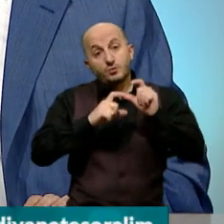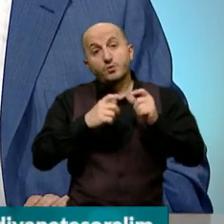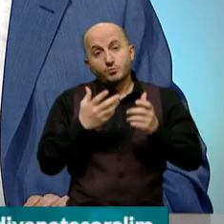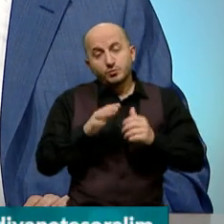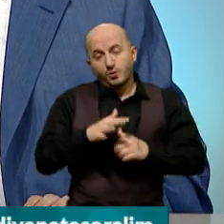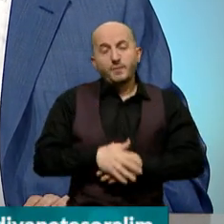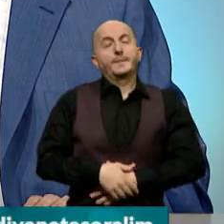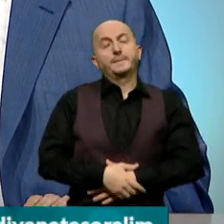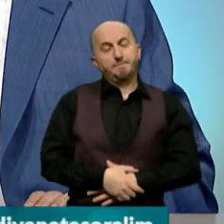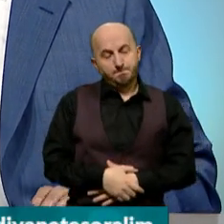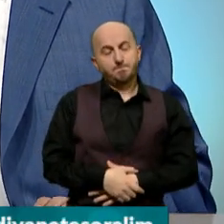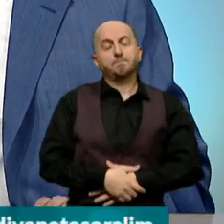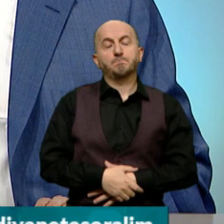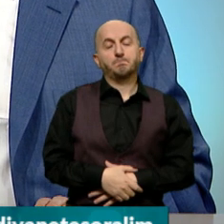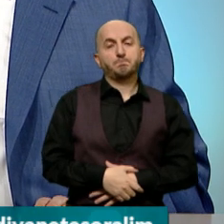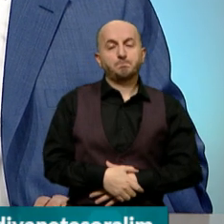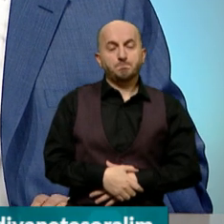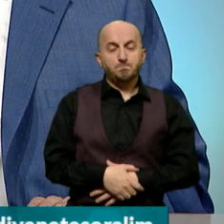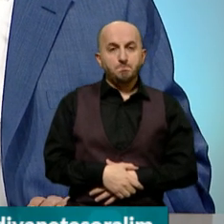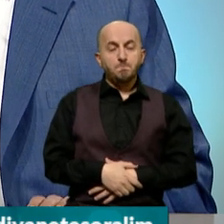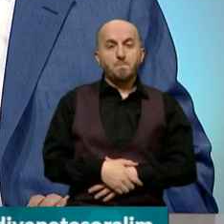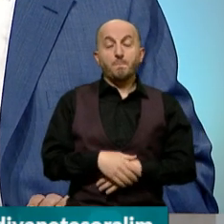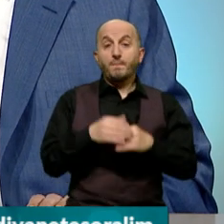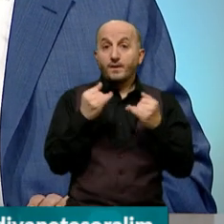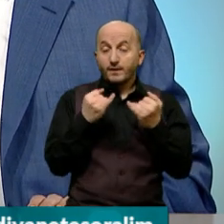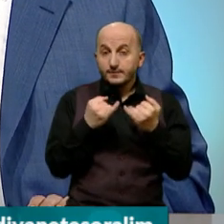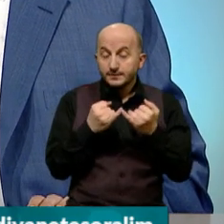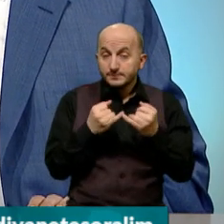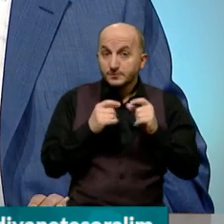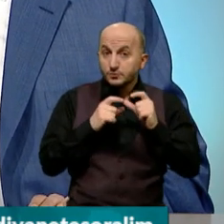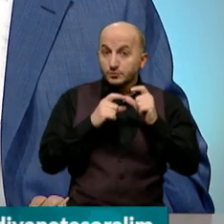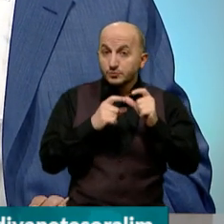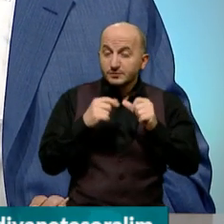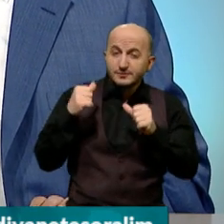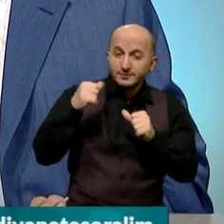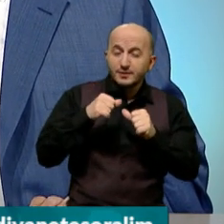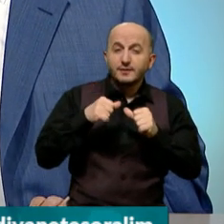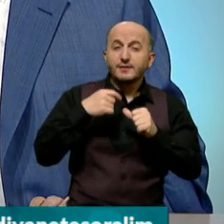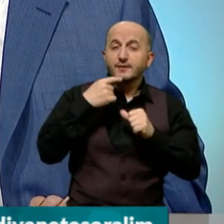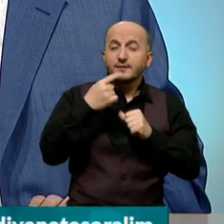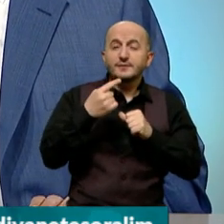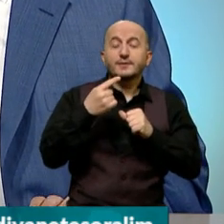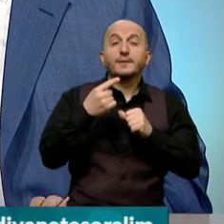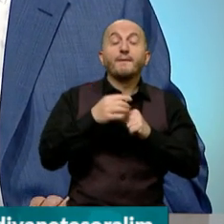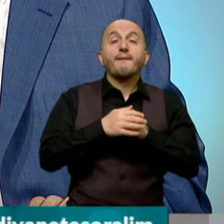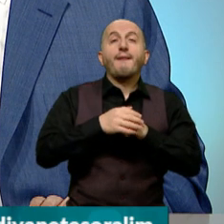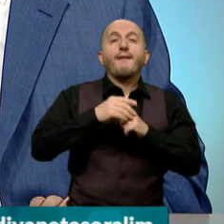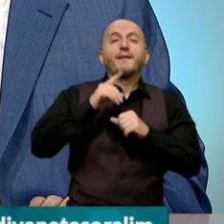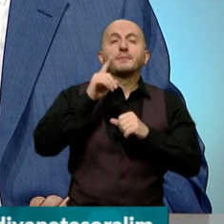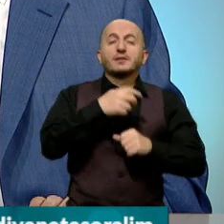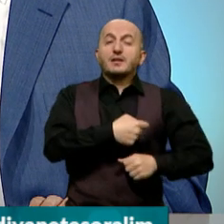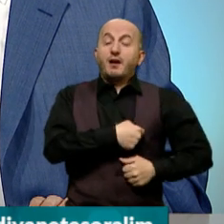Bu açıdan da değerlendirmekte evet, değerlendirmiş fayda var. Olduk. Kardeşimizin bu sualini bir tekrar ederseniz. Hocam duyamadım. Bir